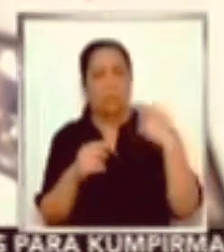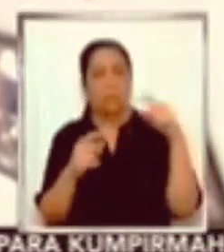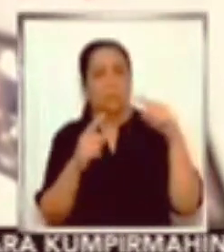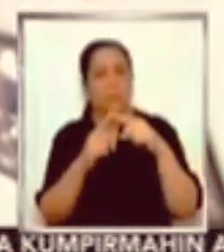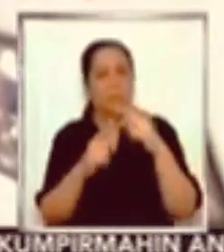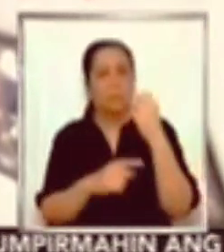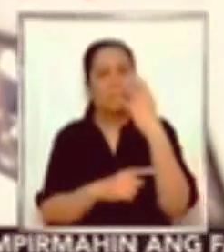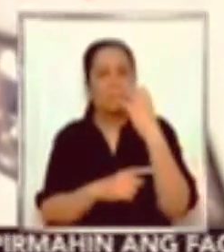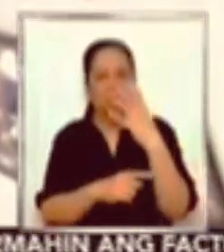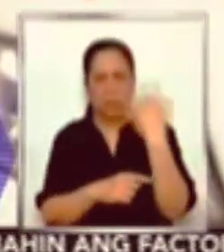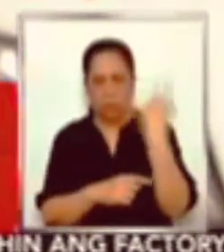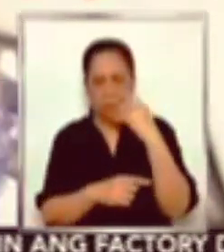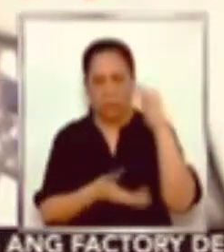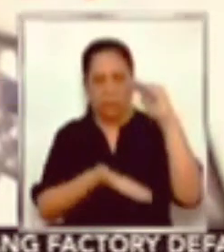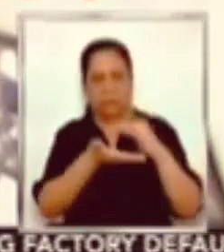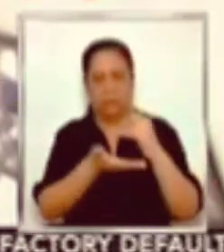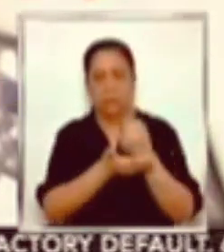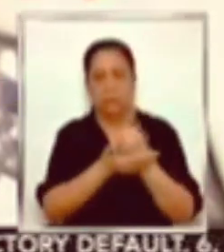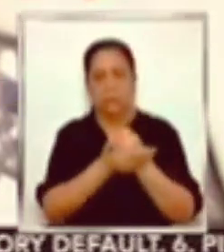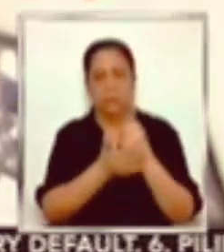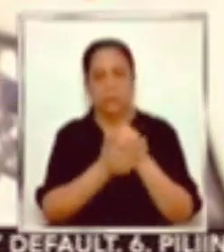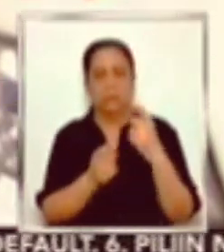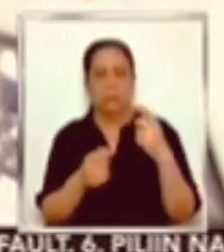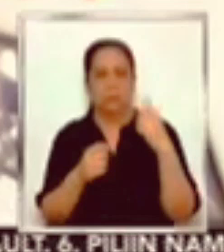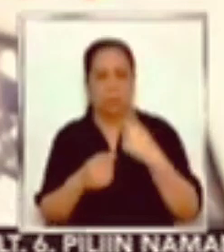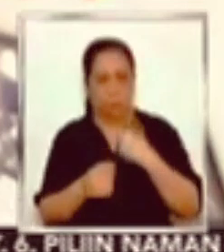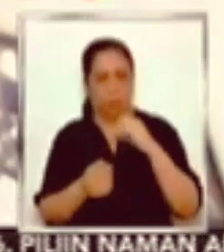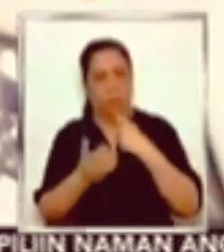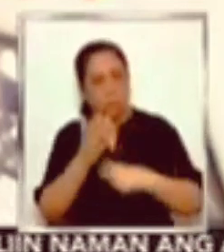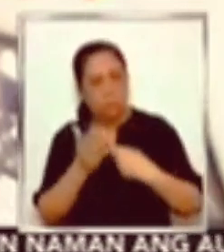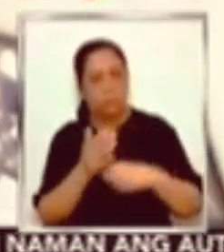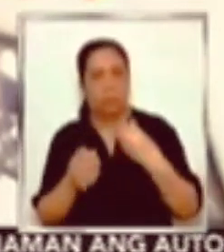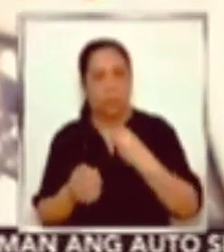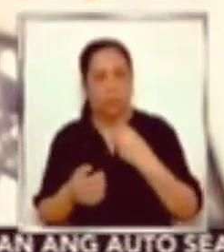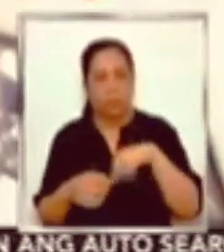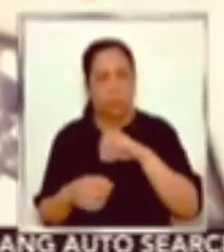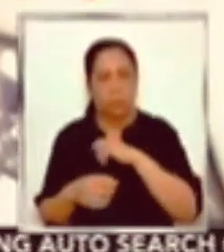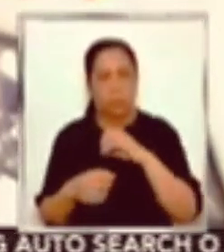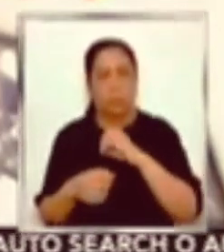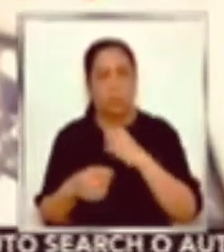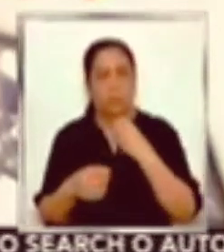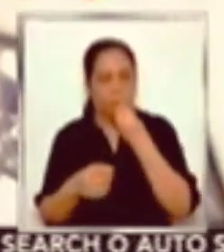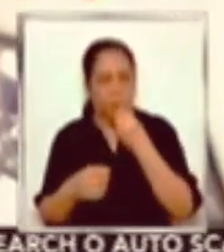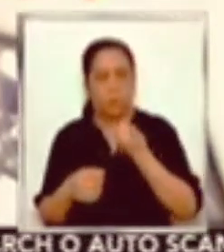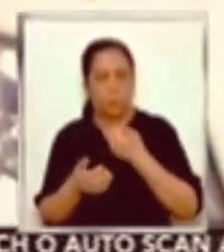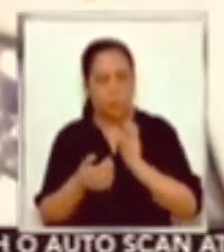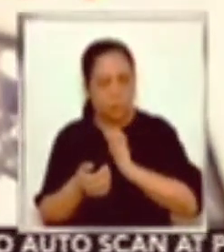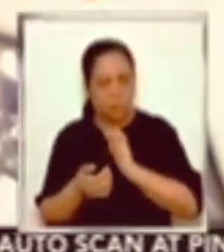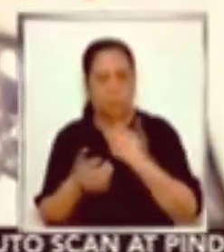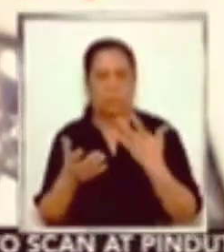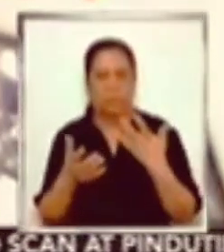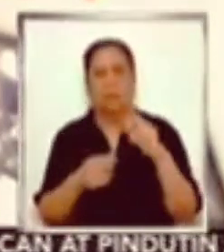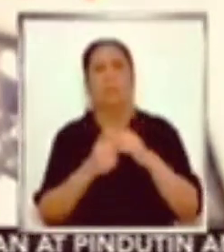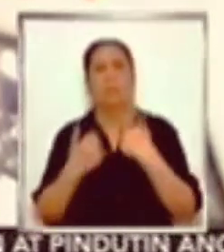lang. Oh, sa amin din yung gastos namin, sa amin, sarili namin yung pagkain namin, paano rin yung mga pamilya